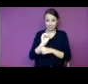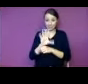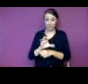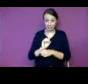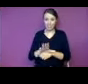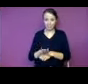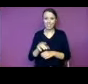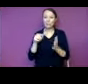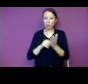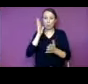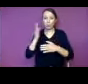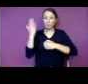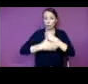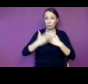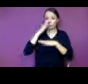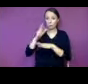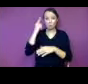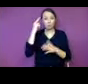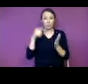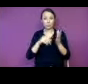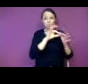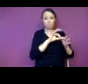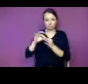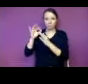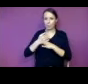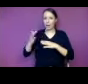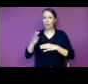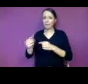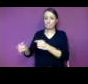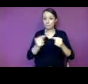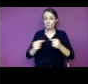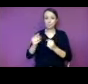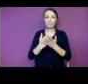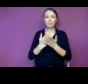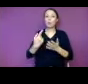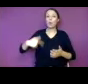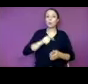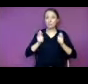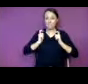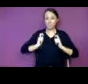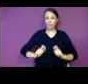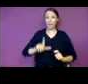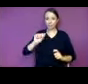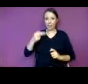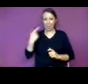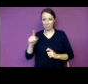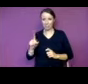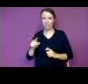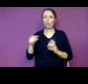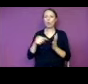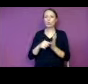czym dalej będziemy rozmawiali, ponieważ dla nas Wieśland jest właśnie taką egzemplifikacją trochę